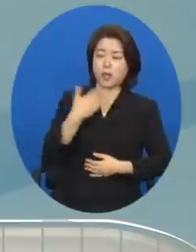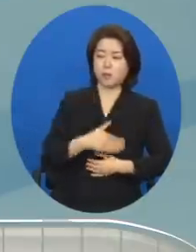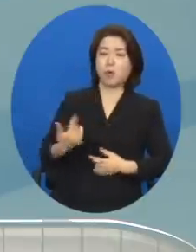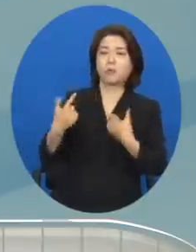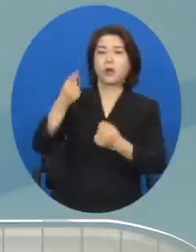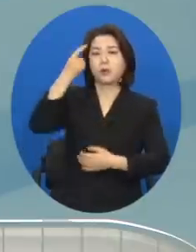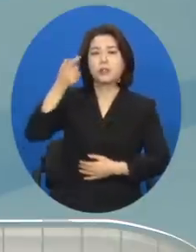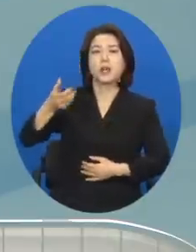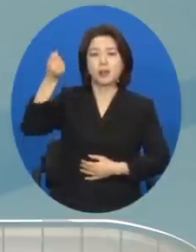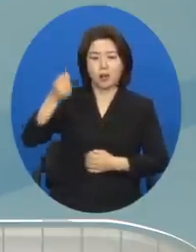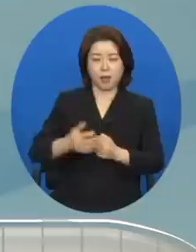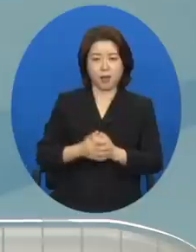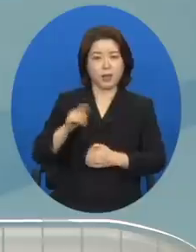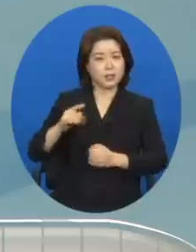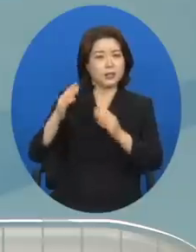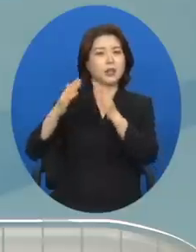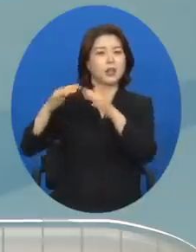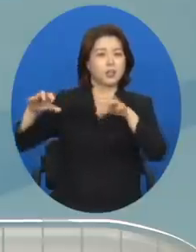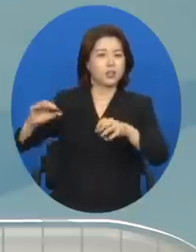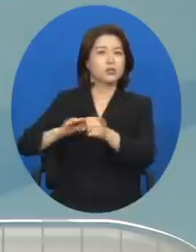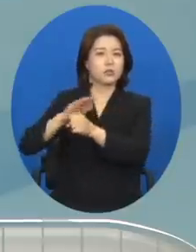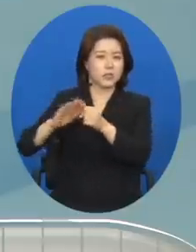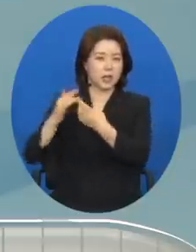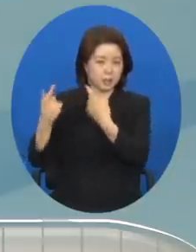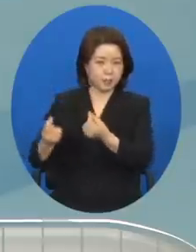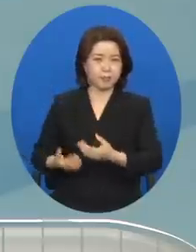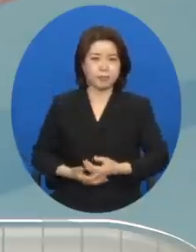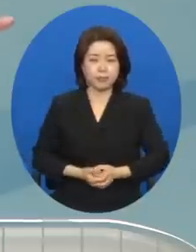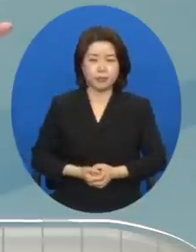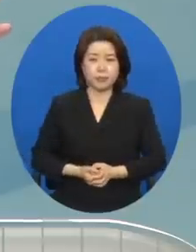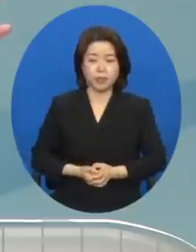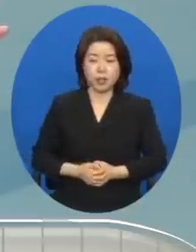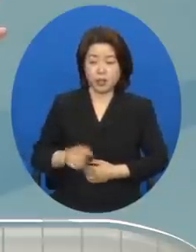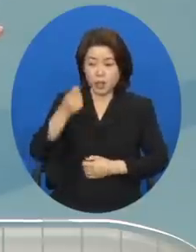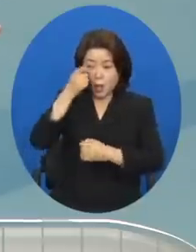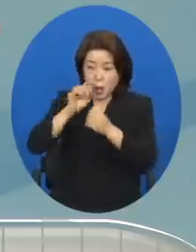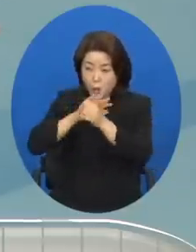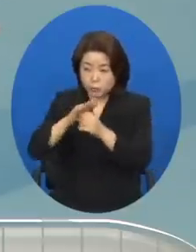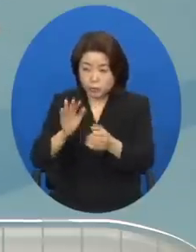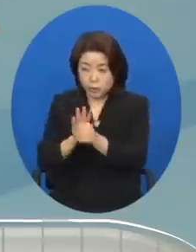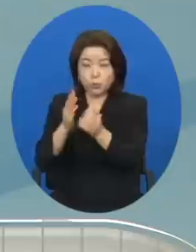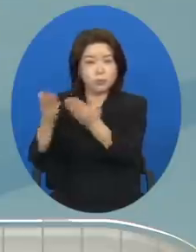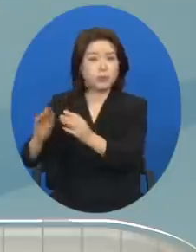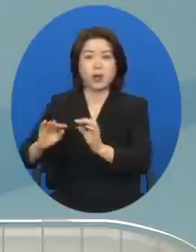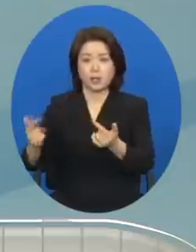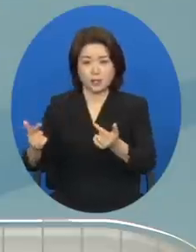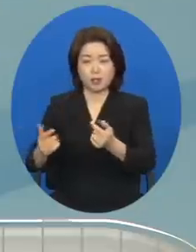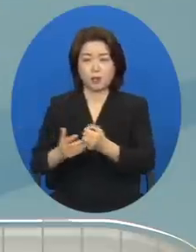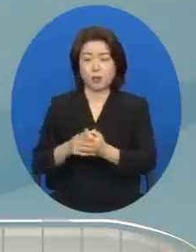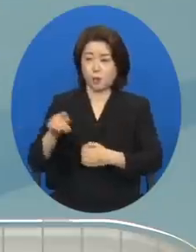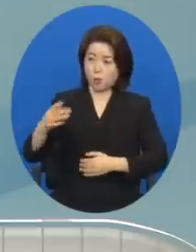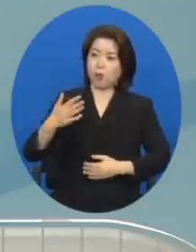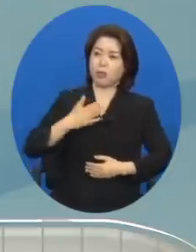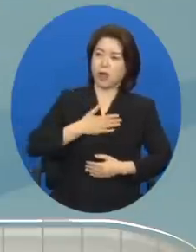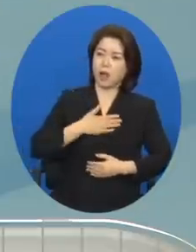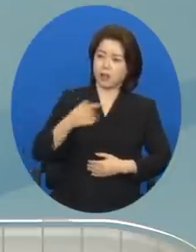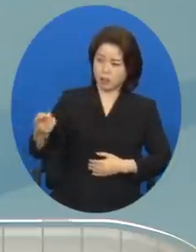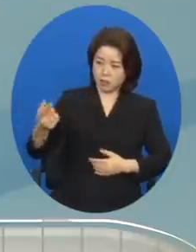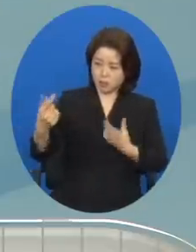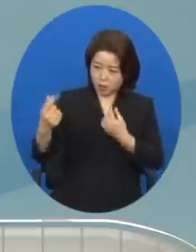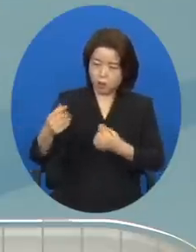거예요. 그게 이웃 사랑이에요. 그러니까 불쌍해서 도와주는 게 아닙니다. 나니까, 그 사람이